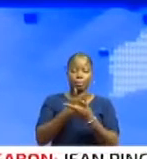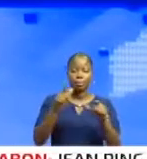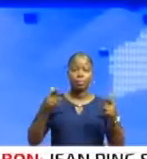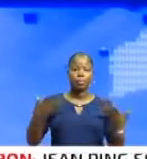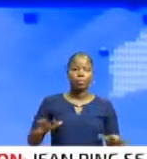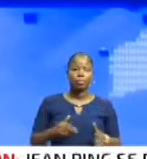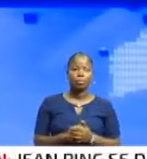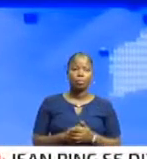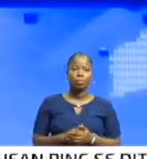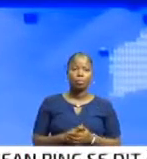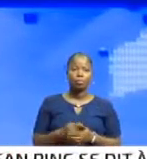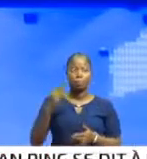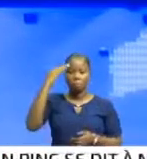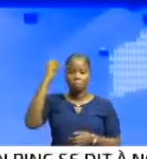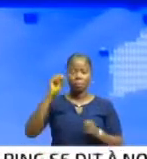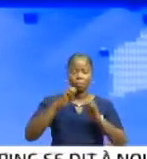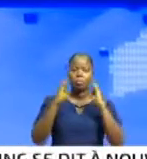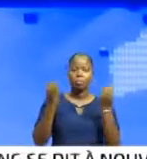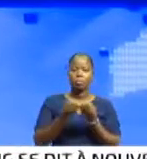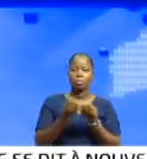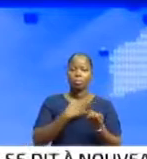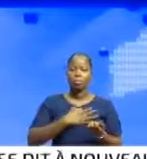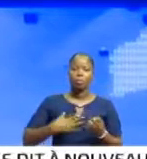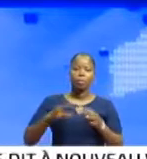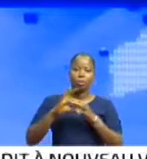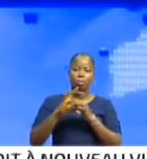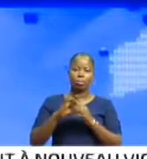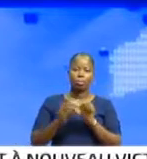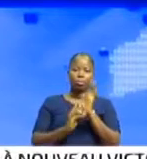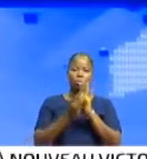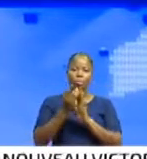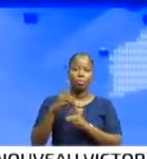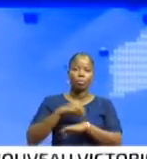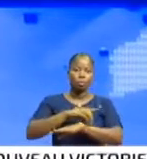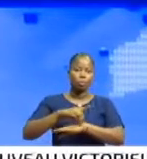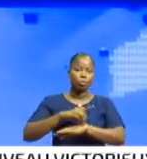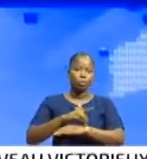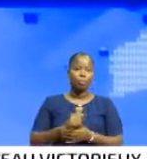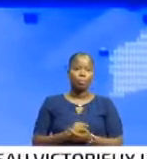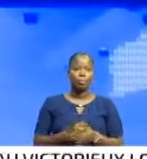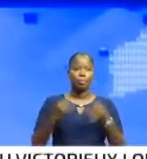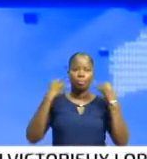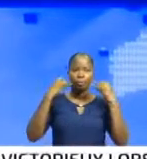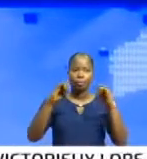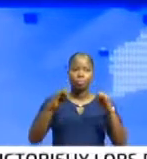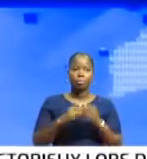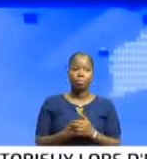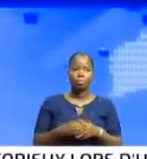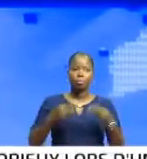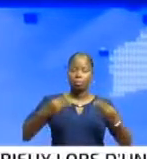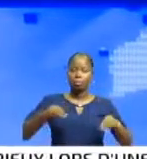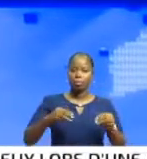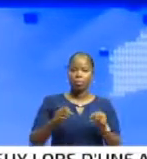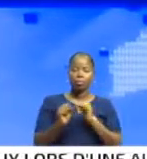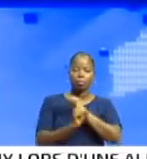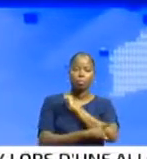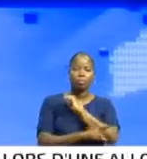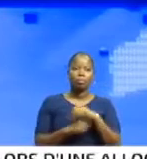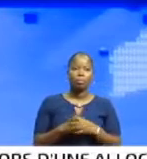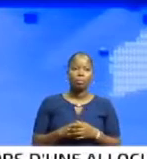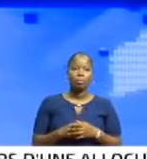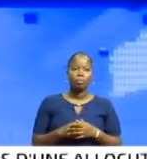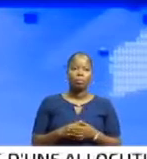assurance du ministre de l'environnement et du développement durable je vous l'annoncé en début addition l'approvisionnement du marché sénégalais en moutons à